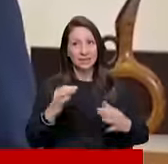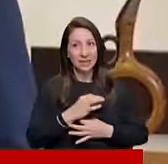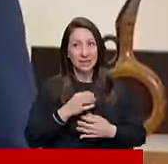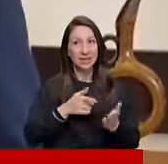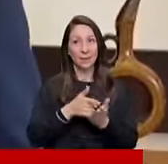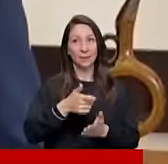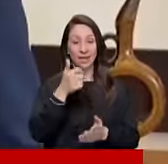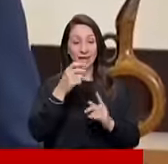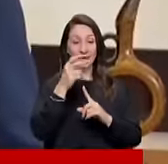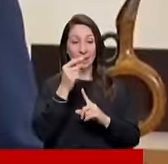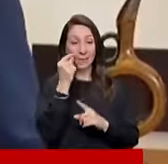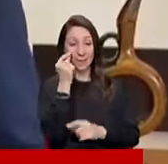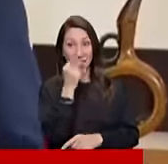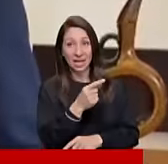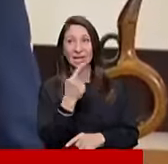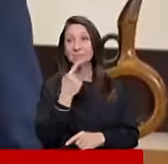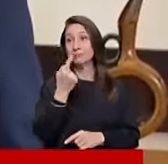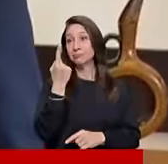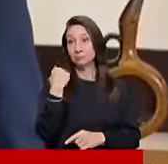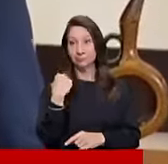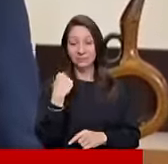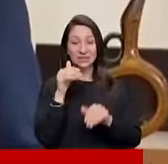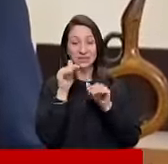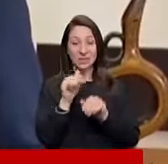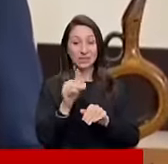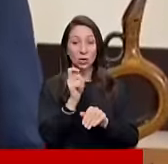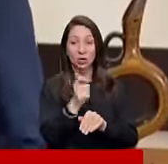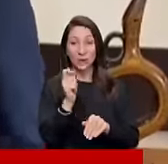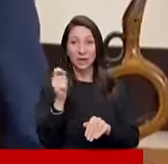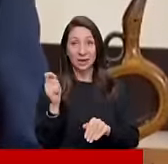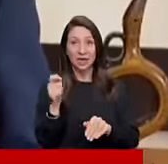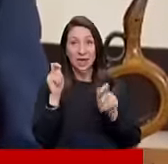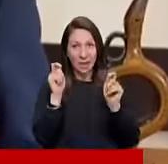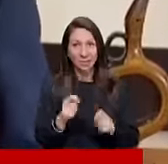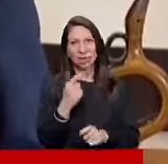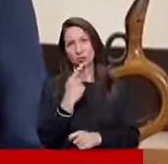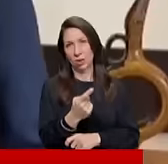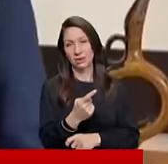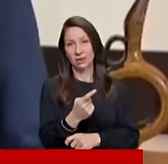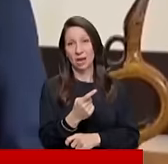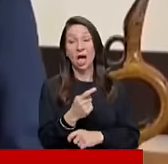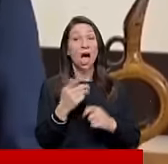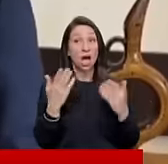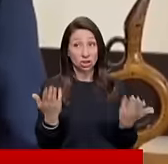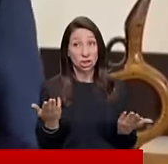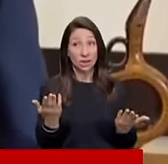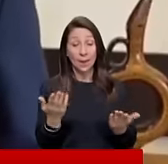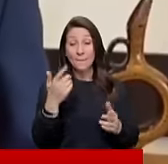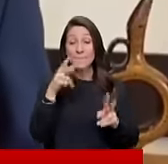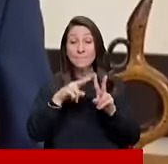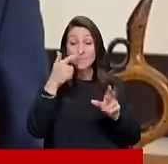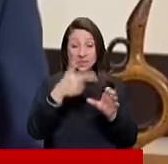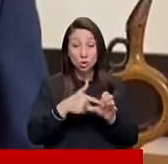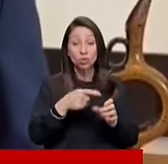Bakanı İbrahim Yumaklı geçen yılın destekleme ödemelerinin yapılacağını söyledi. Ancak mazot ve